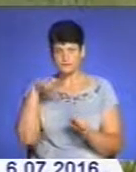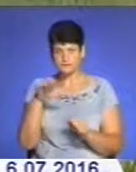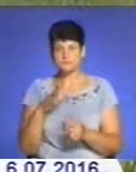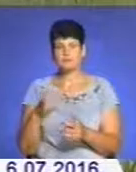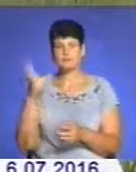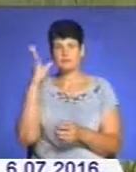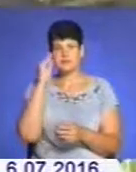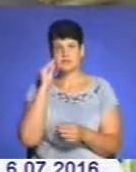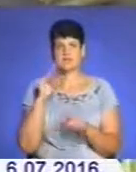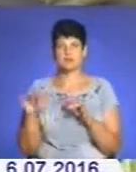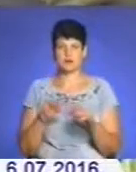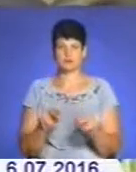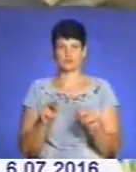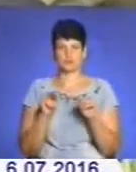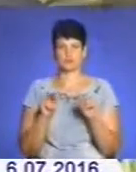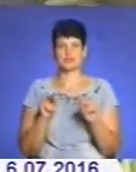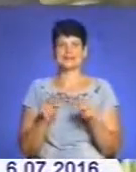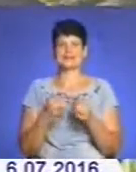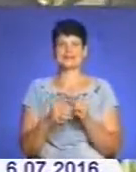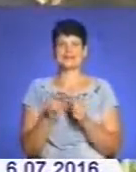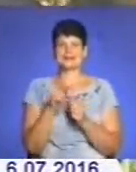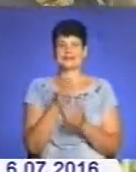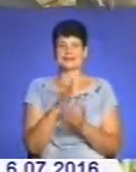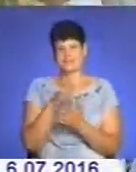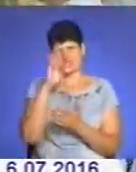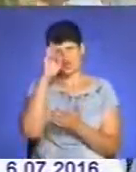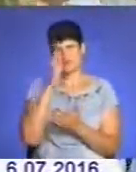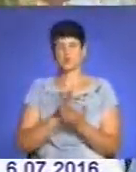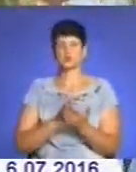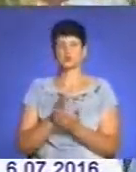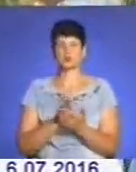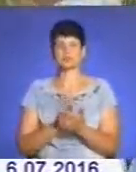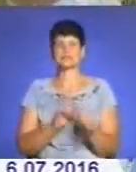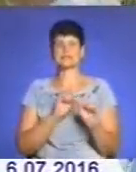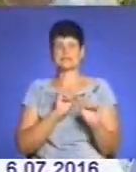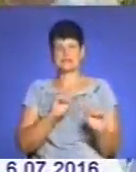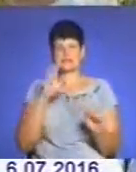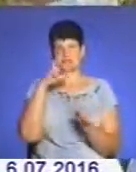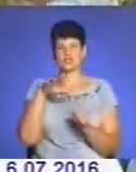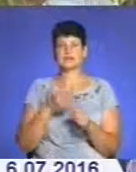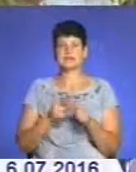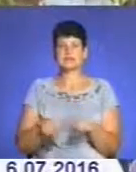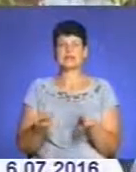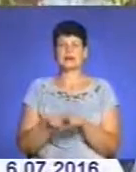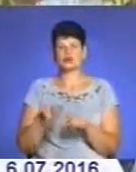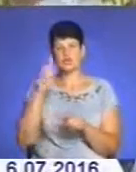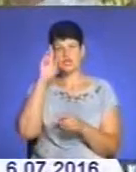справою честі. Серед таких є навіть державні службовці. Захист батьківщини – це також державна служба.